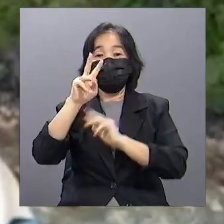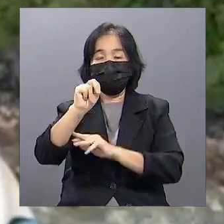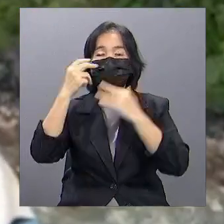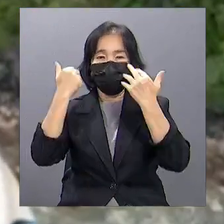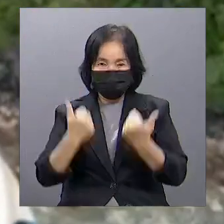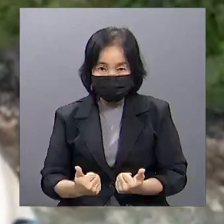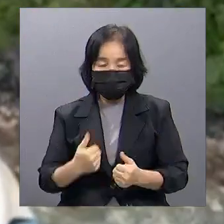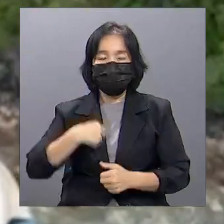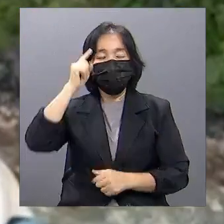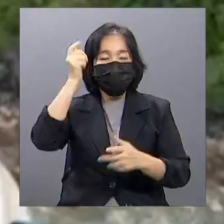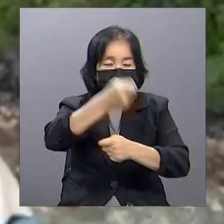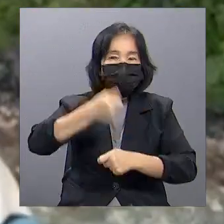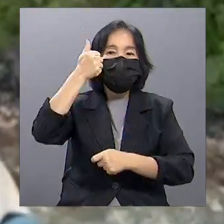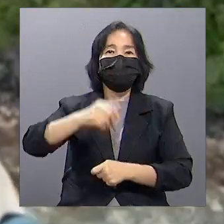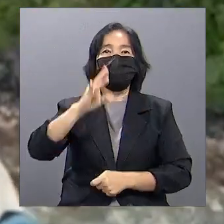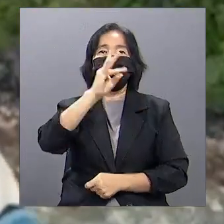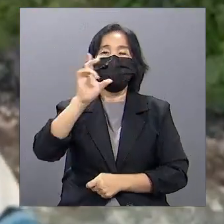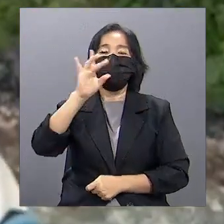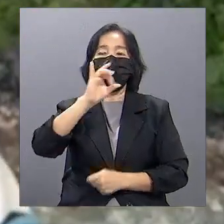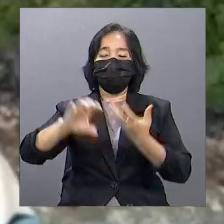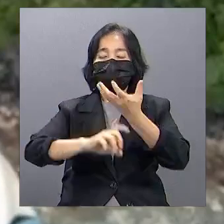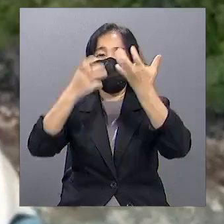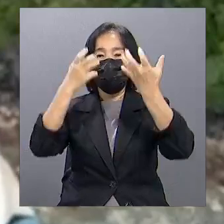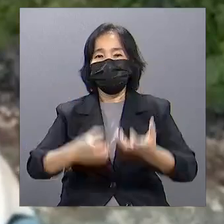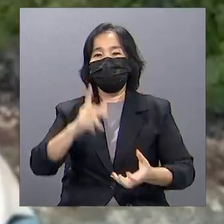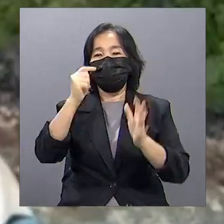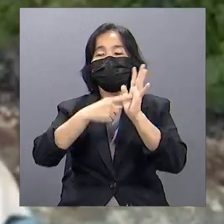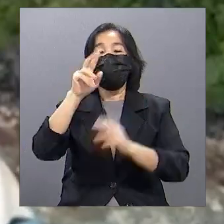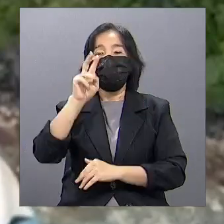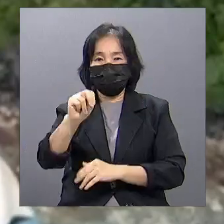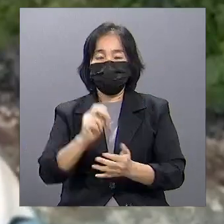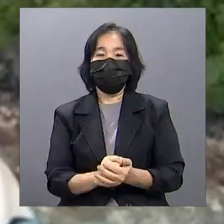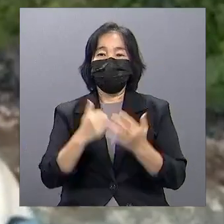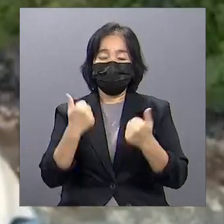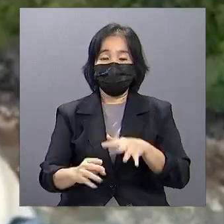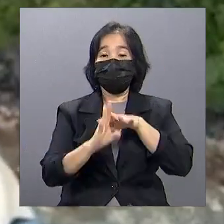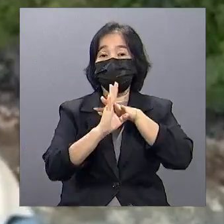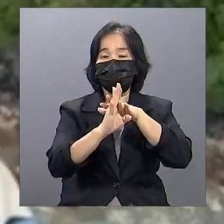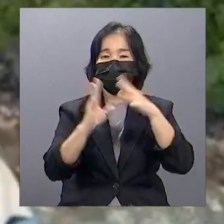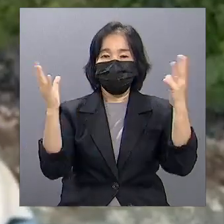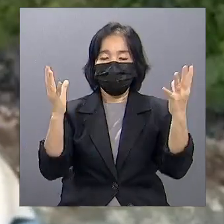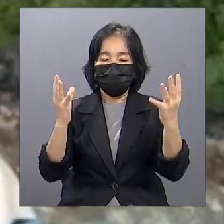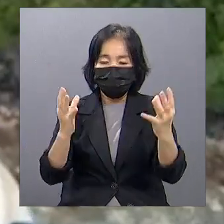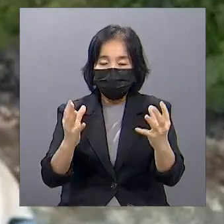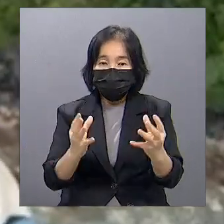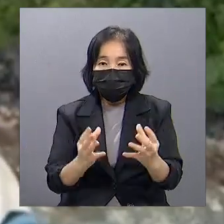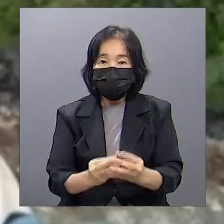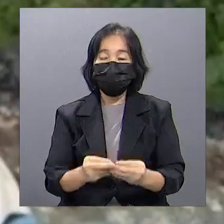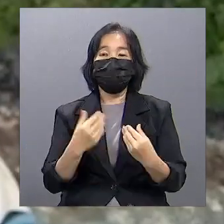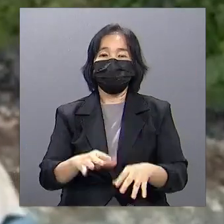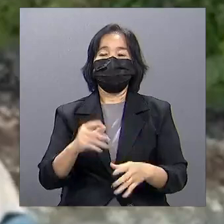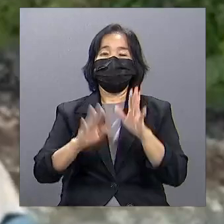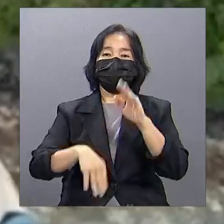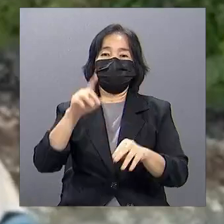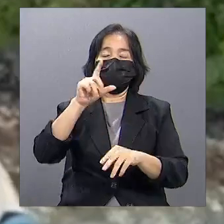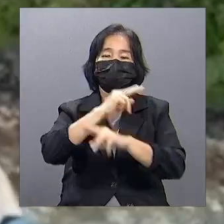ประมาณ700ถึง800ตันต่อปีเพราะฉะนั้นฉลามจะมีปริมาณลดลงในรอบ18ปีเนี่ยประมาณ20เท่าซึ่งแน่น